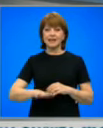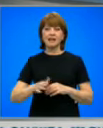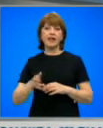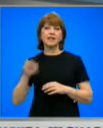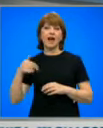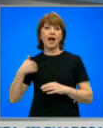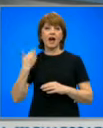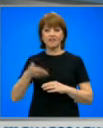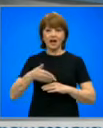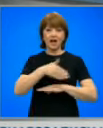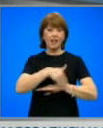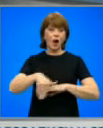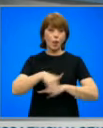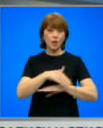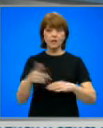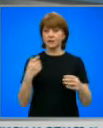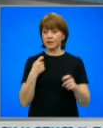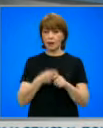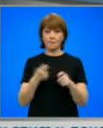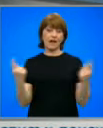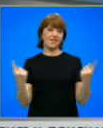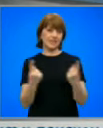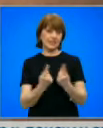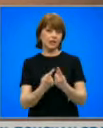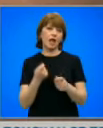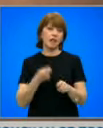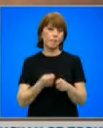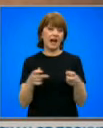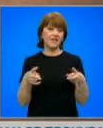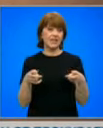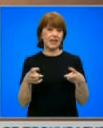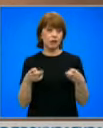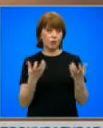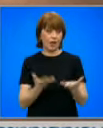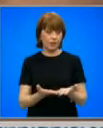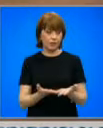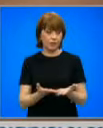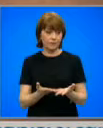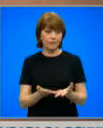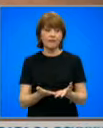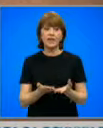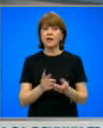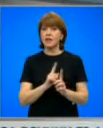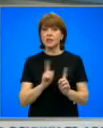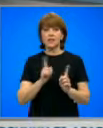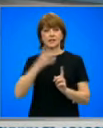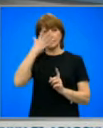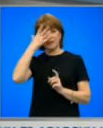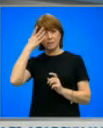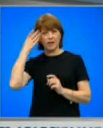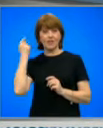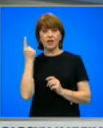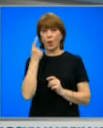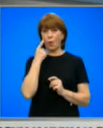да се срещнат с него и да злоупотребят сексуално с него. Никога не съм забравил очите на